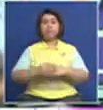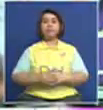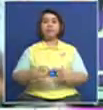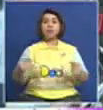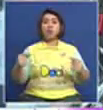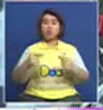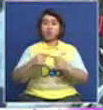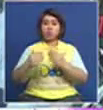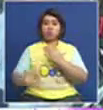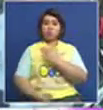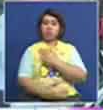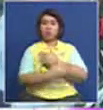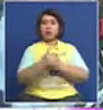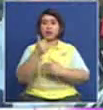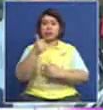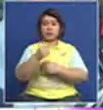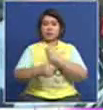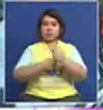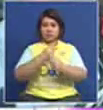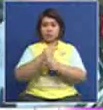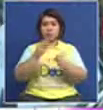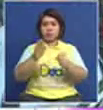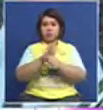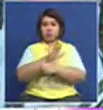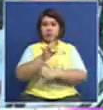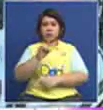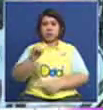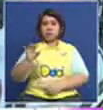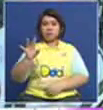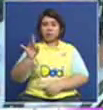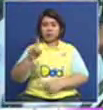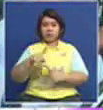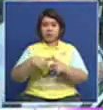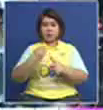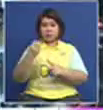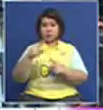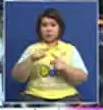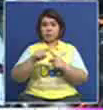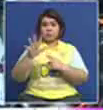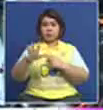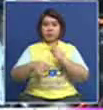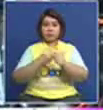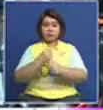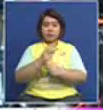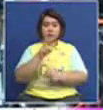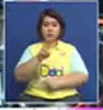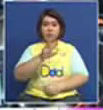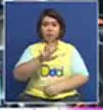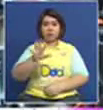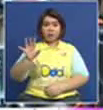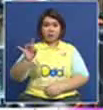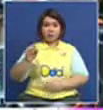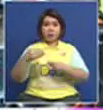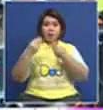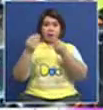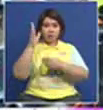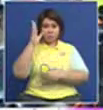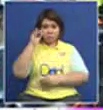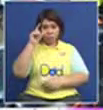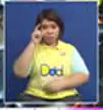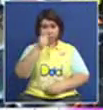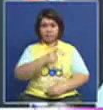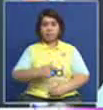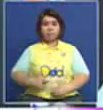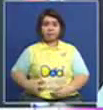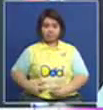โอกาสมหามงคลเฉลิมพระชนมพรรษา88พรรษา5ธันวาคม2558ปั่นเพื่อพ่อ Bike for Dad โ